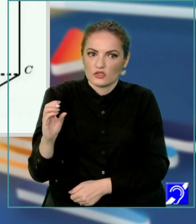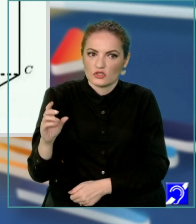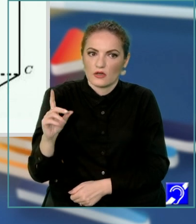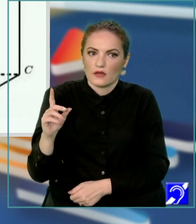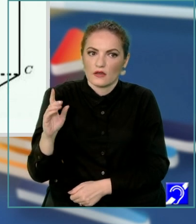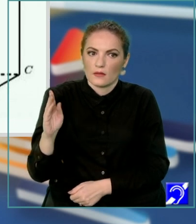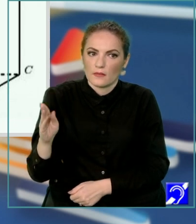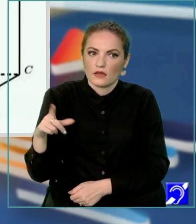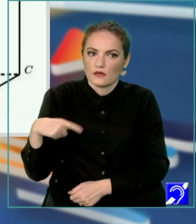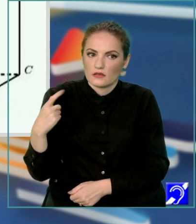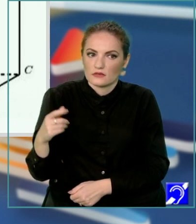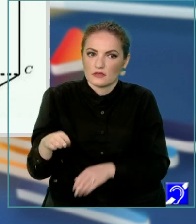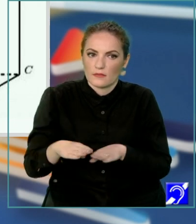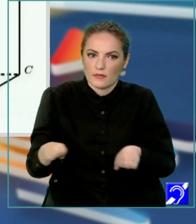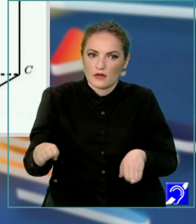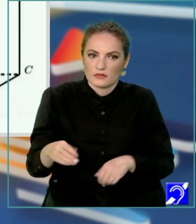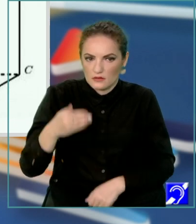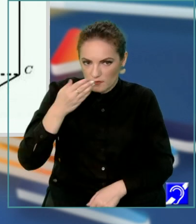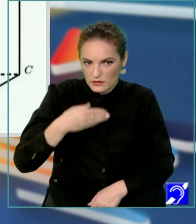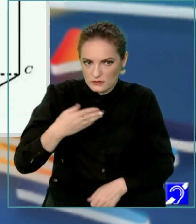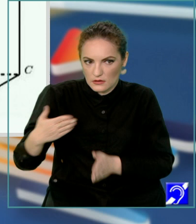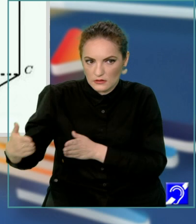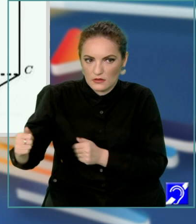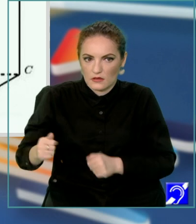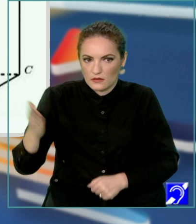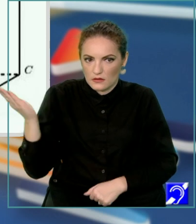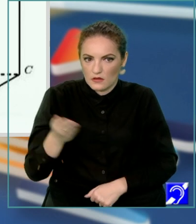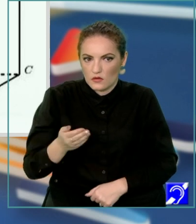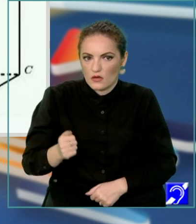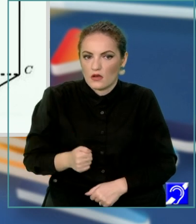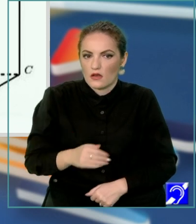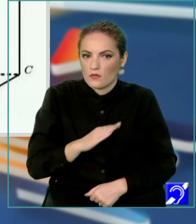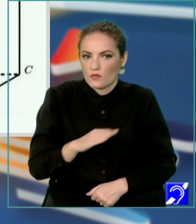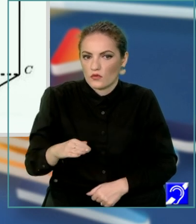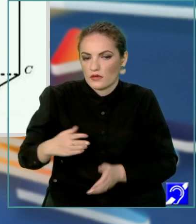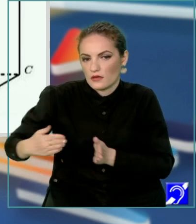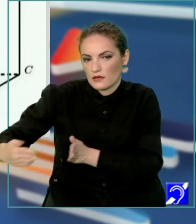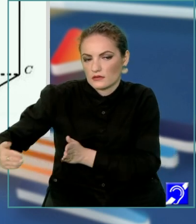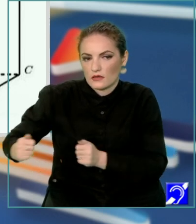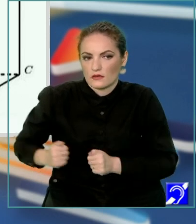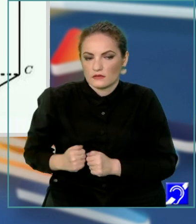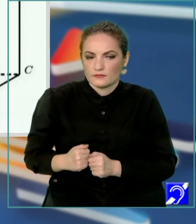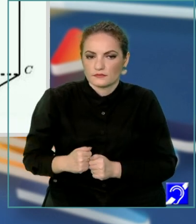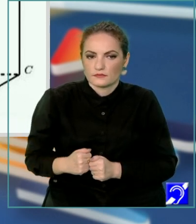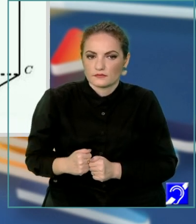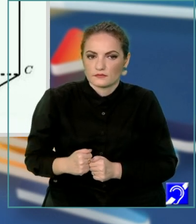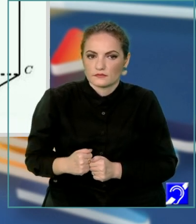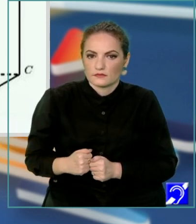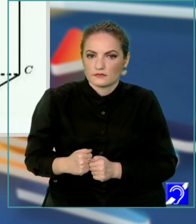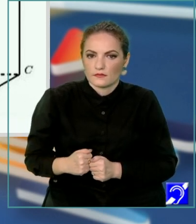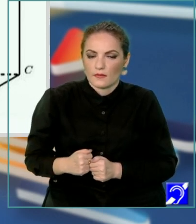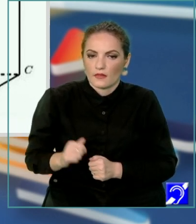laterală ce diagonală sau de muchie laterală de asemenea fiind vorba de o